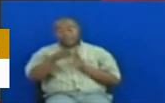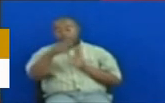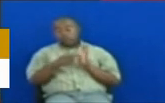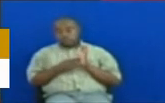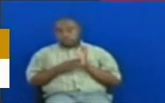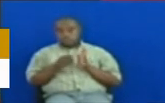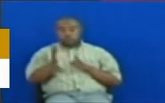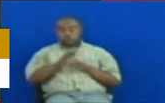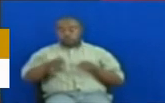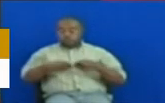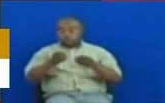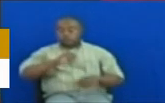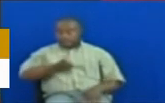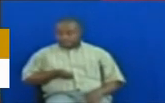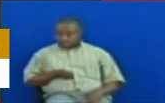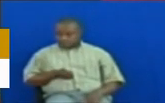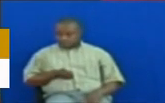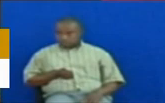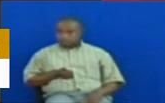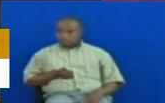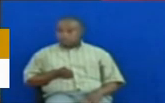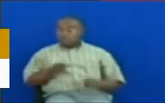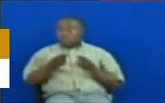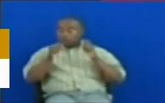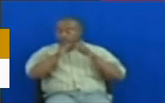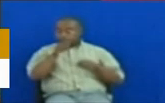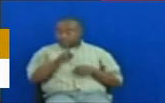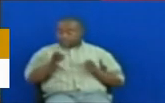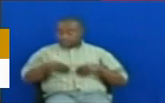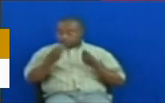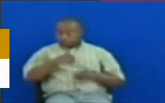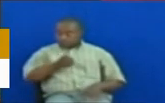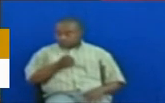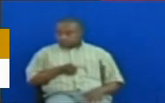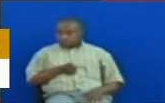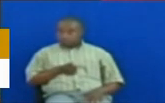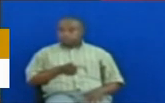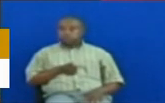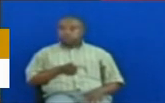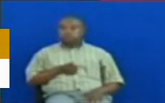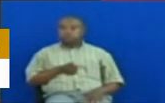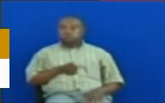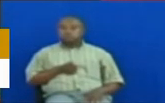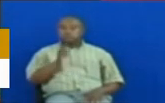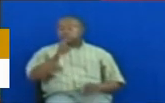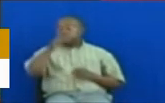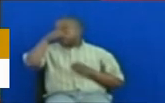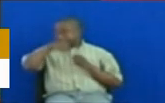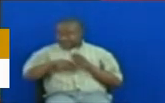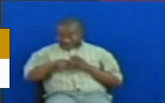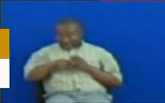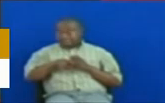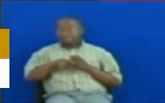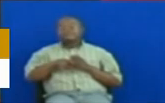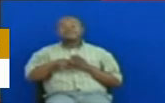ya utoaji wa leseni, ama kipengele hiki cha utoaji leseni au kukataa leseni kiwe chini ya kifungu namba